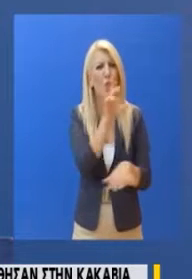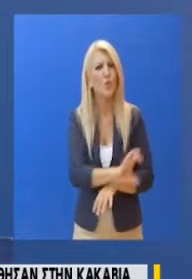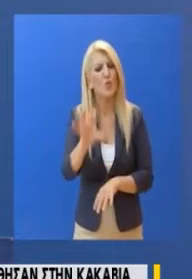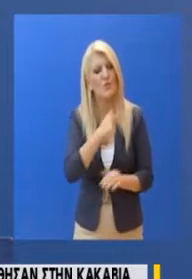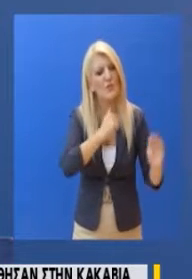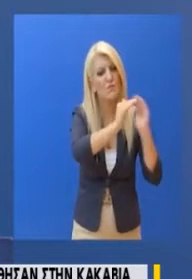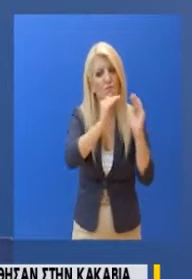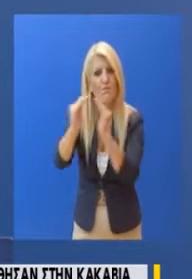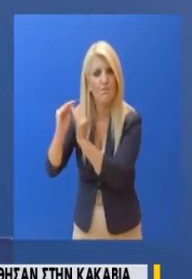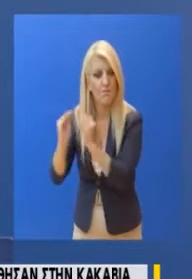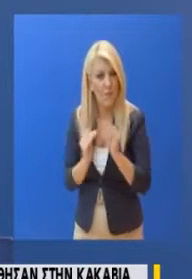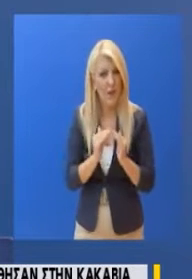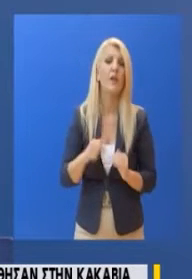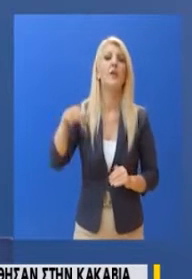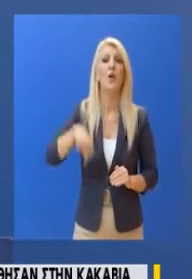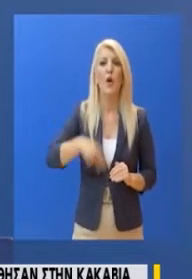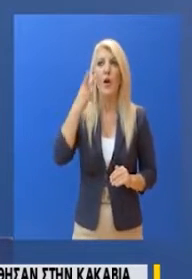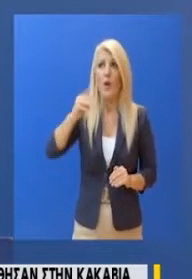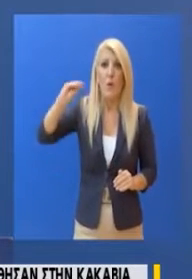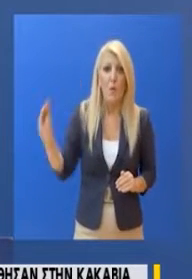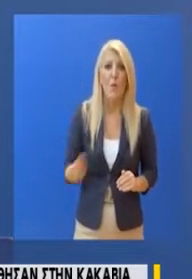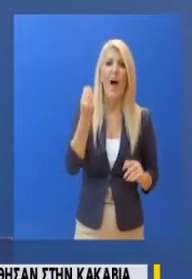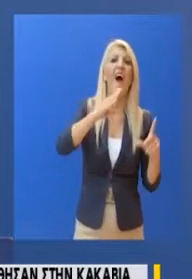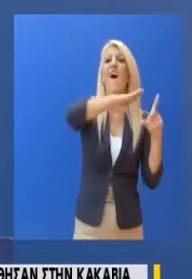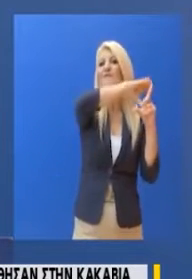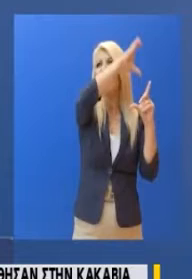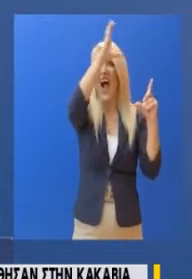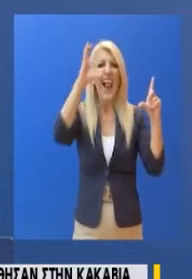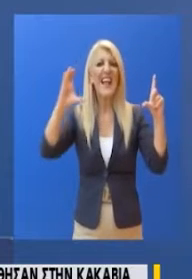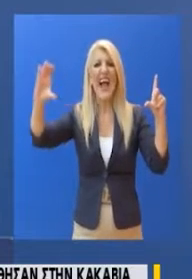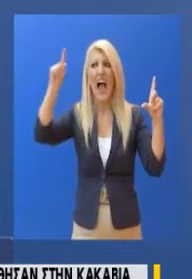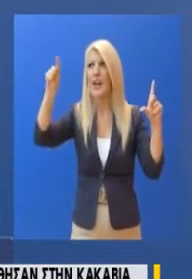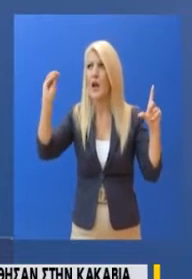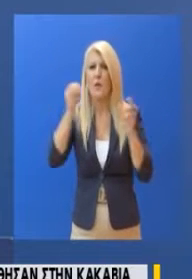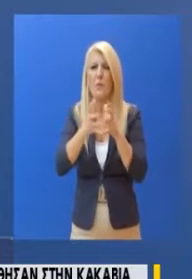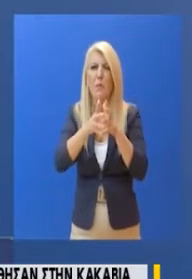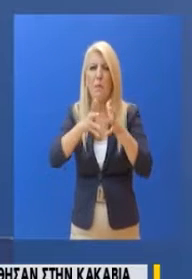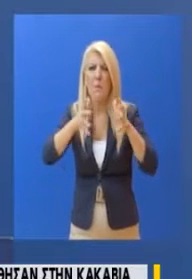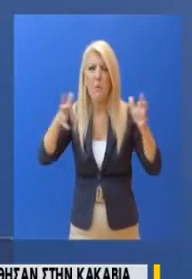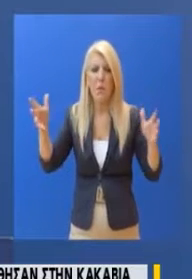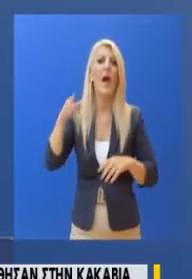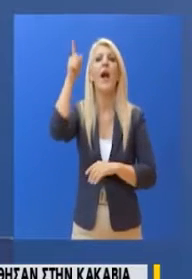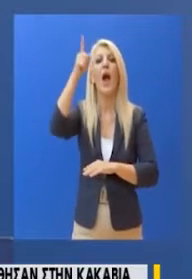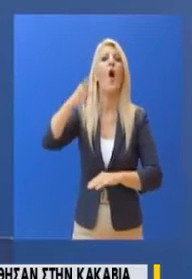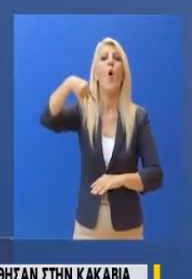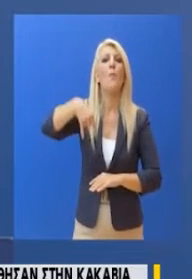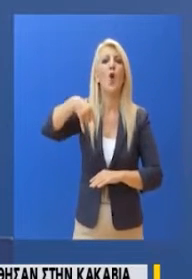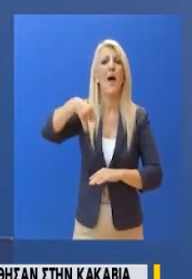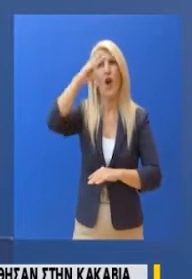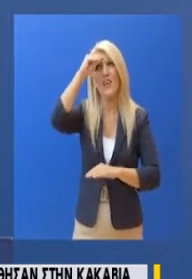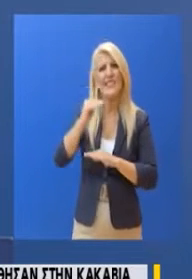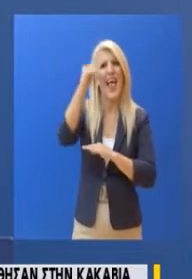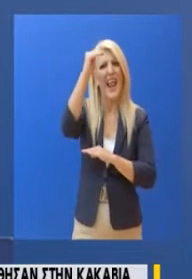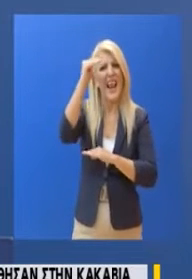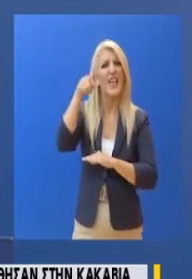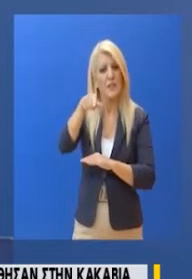επιδημιολογικά χαρακτηριστικά των βαλκανικών χώρων, πήραμε πρόσθετα μέτρα στο συνεργειακό φυλάκιο του Προμαχώνα, ενώ ξεκινήσαμε